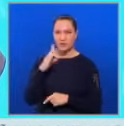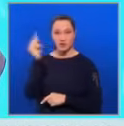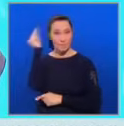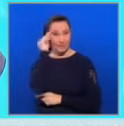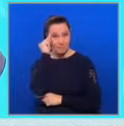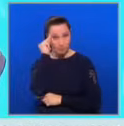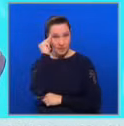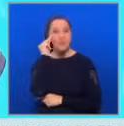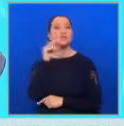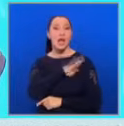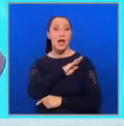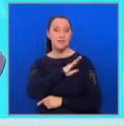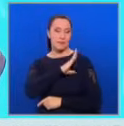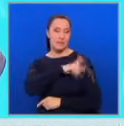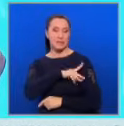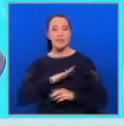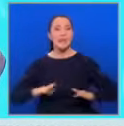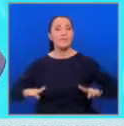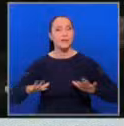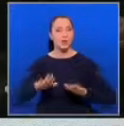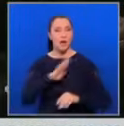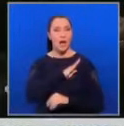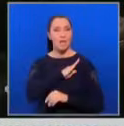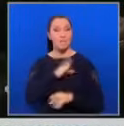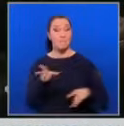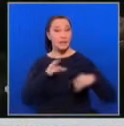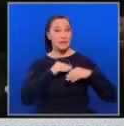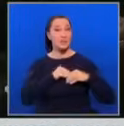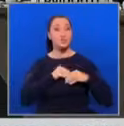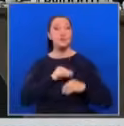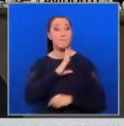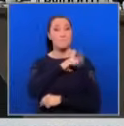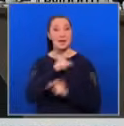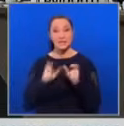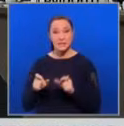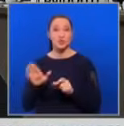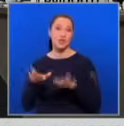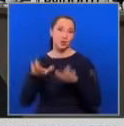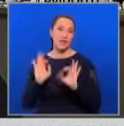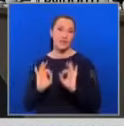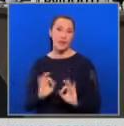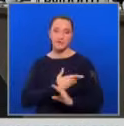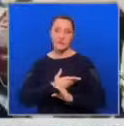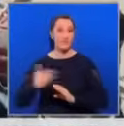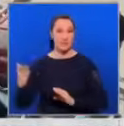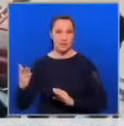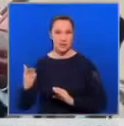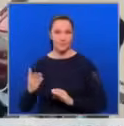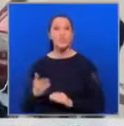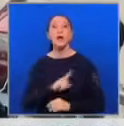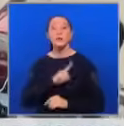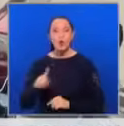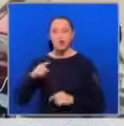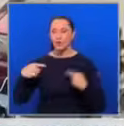припомня че газа е палестинска територия газа принадлежи на палестинците и ще остане такава завинаги и